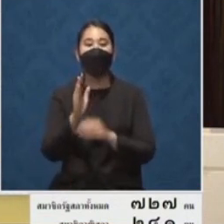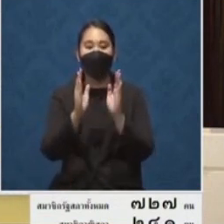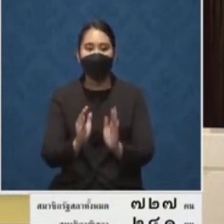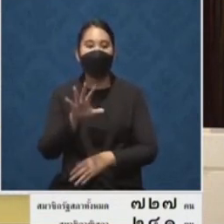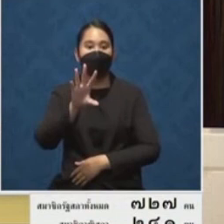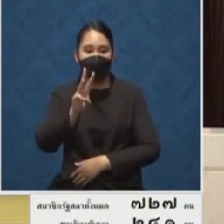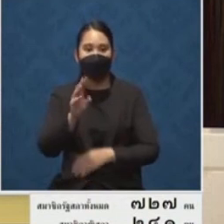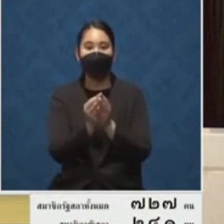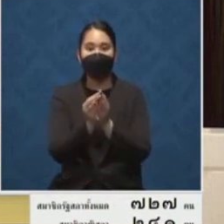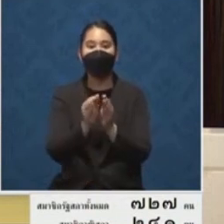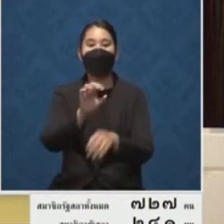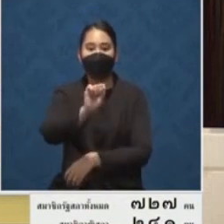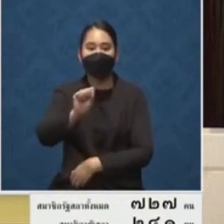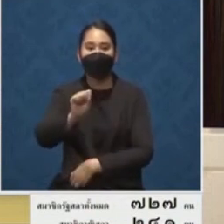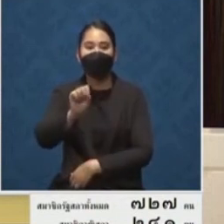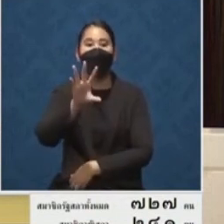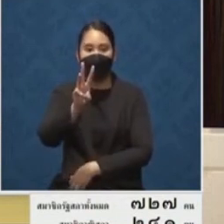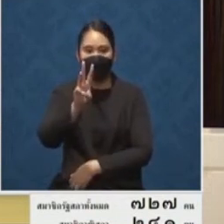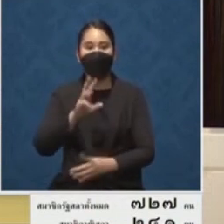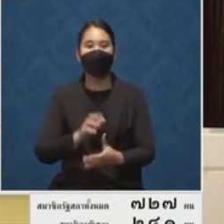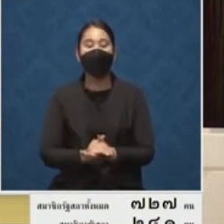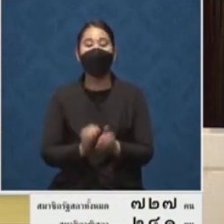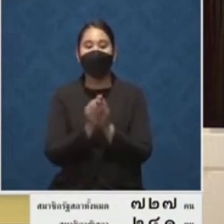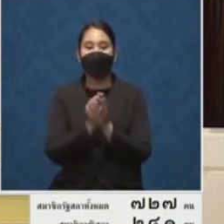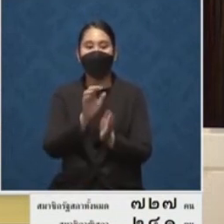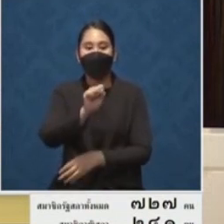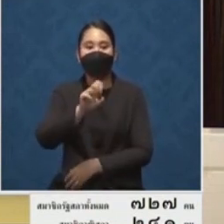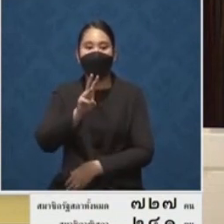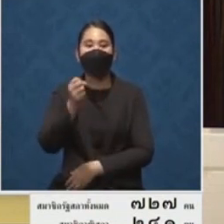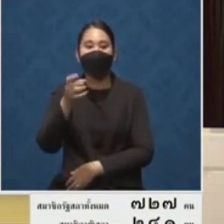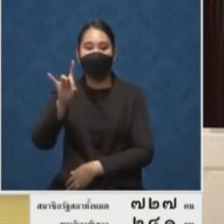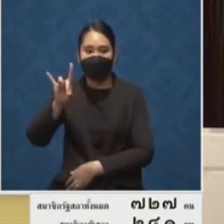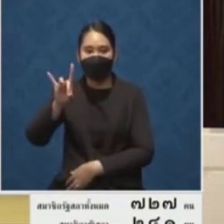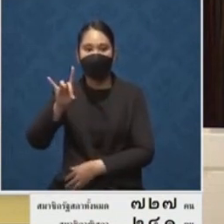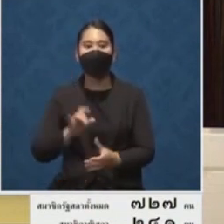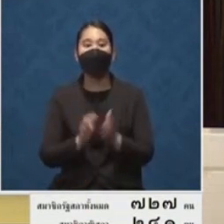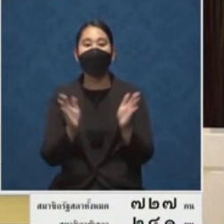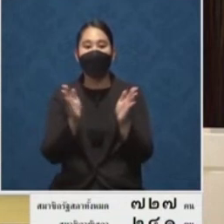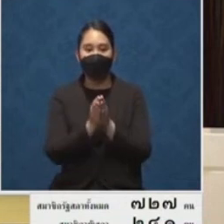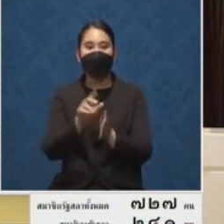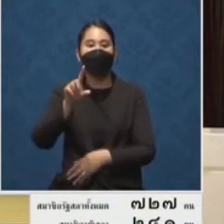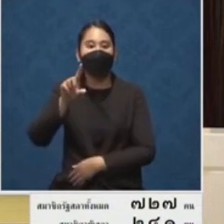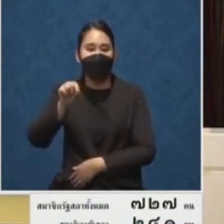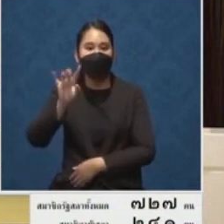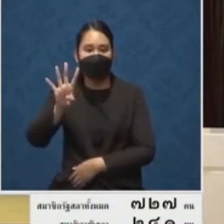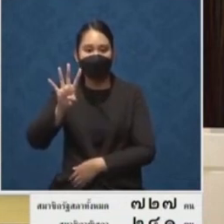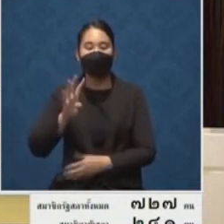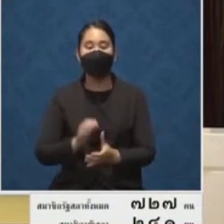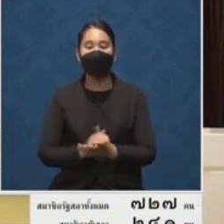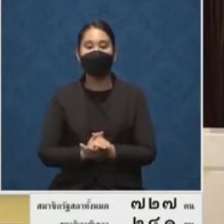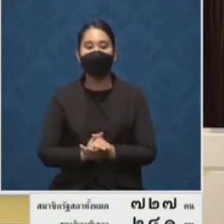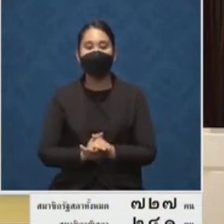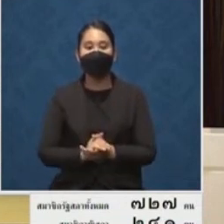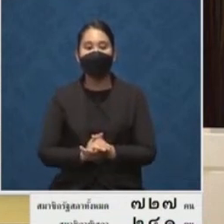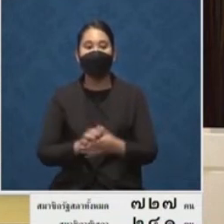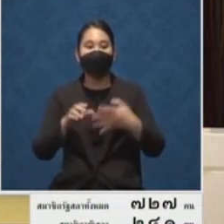วม292งดออกเสียง6นะฮะคะแนนสสงดออกเสียง6คะแนนสว